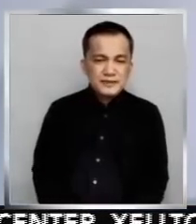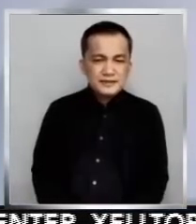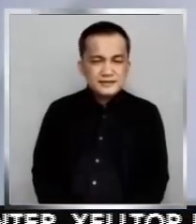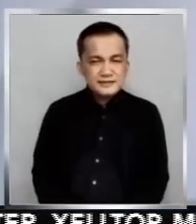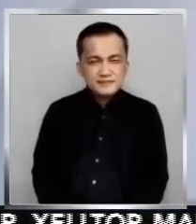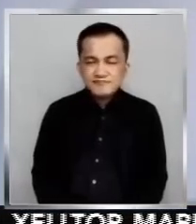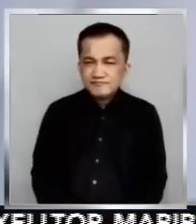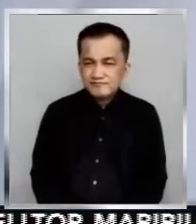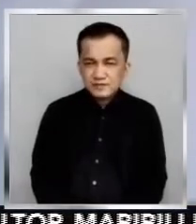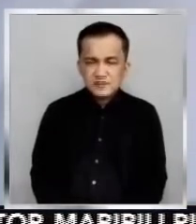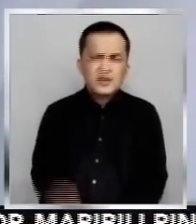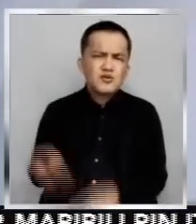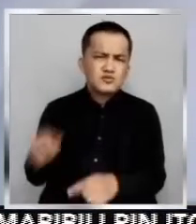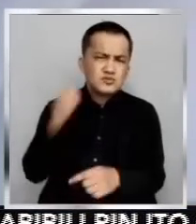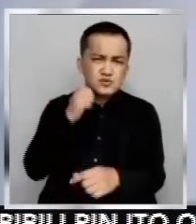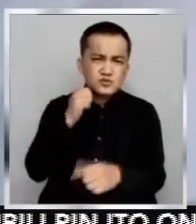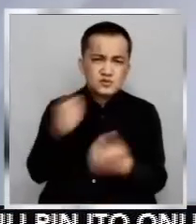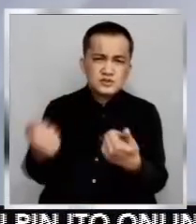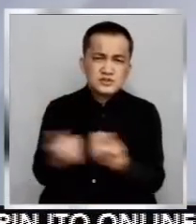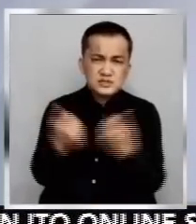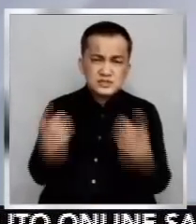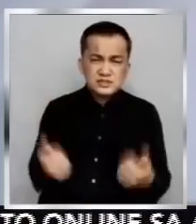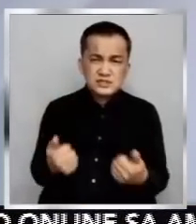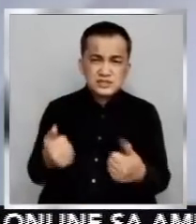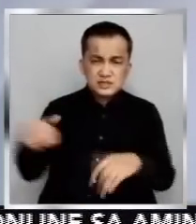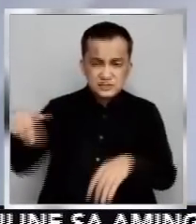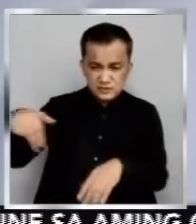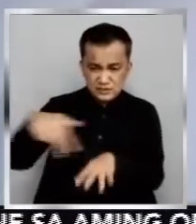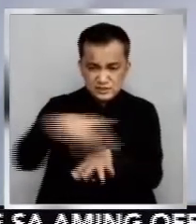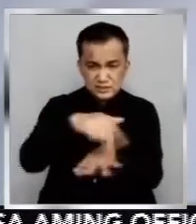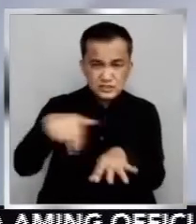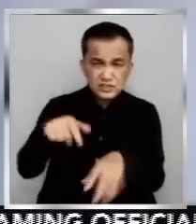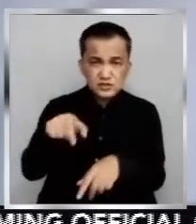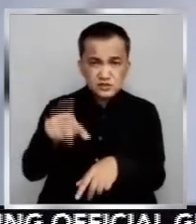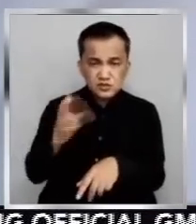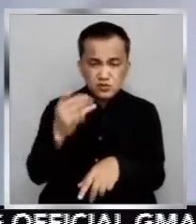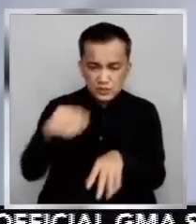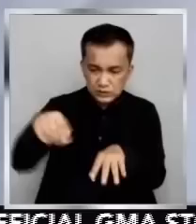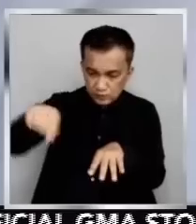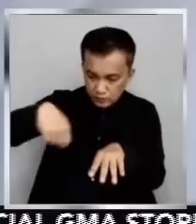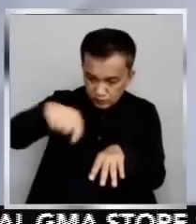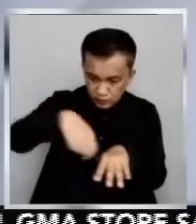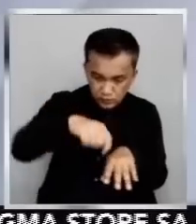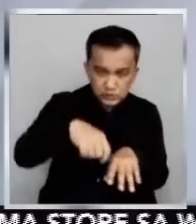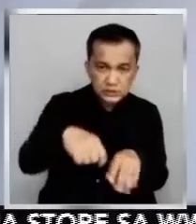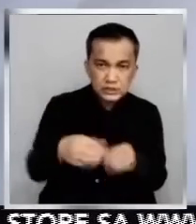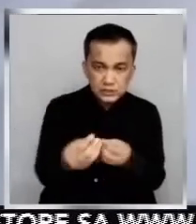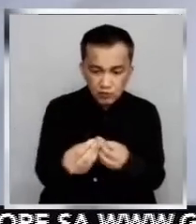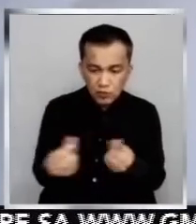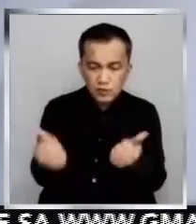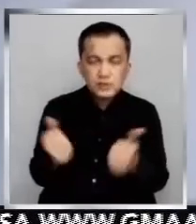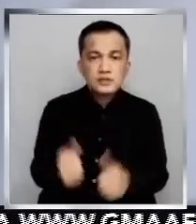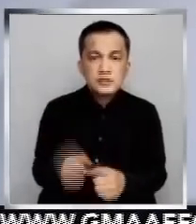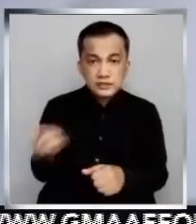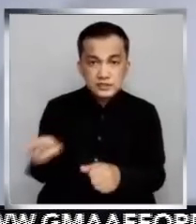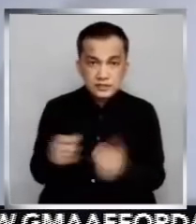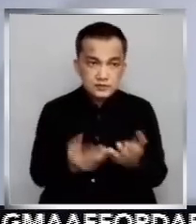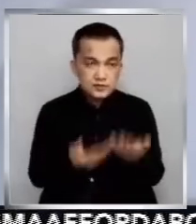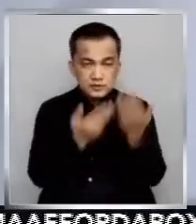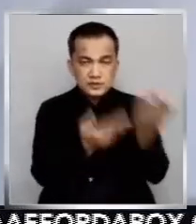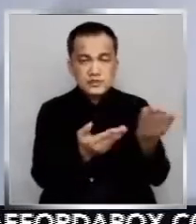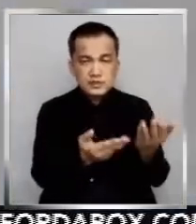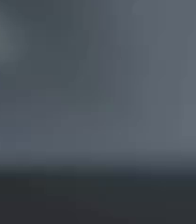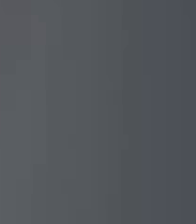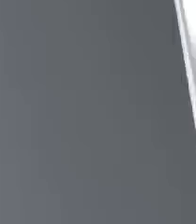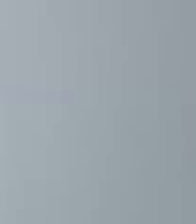Takaw disgrasya po ang isang pedestrian lane sa Quezon City dahil burado na ang pintura. Yan po ang idinulog sa Sumbungan ng Bayan.